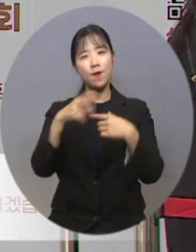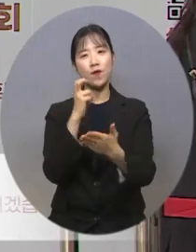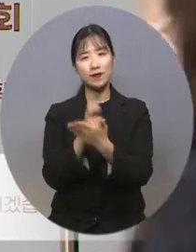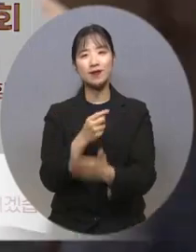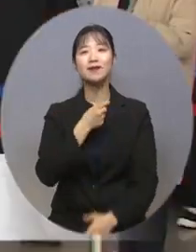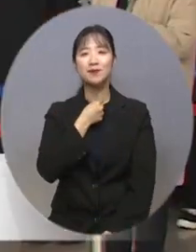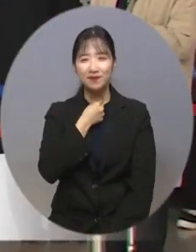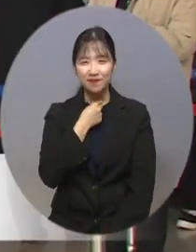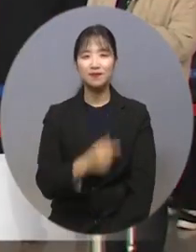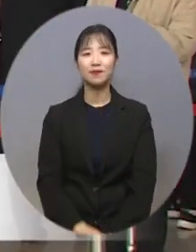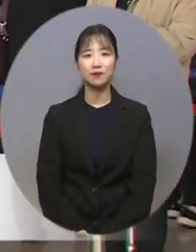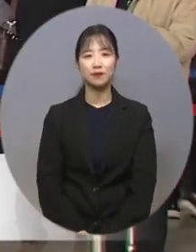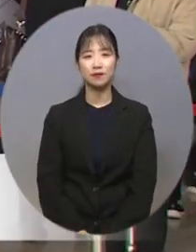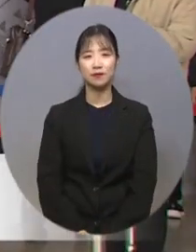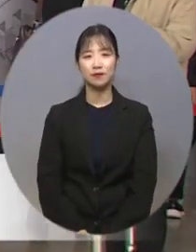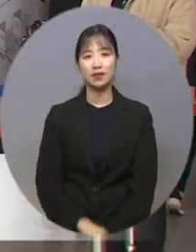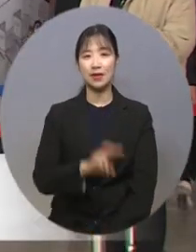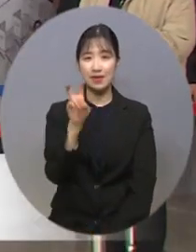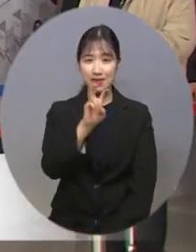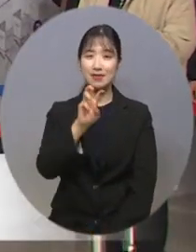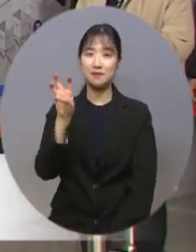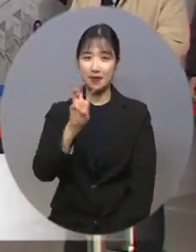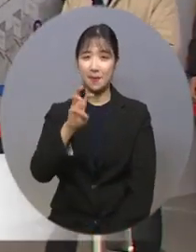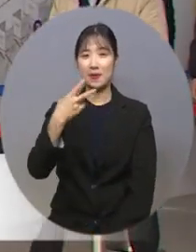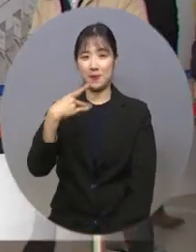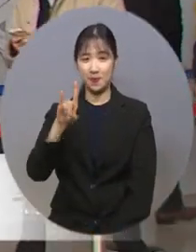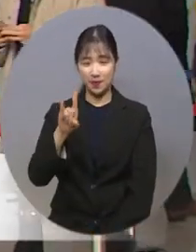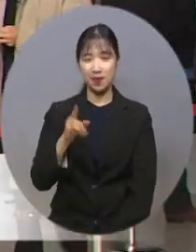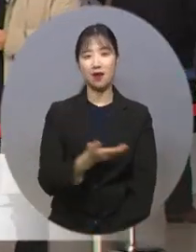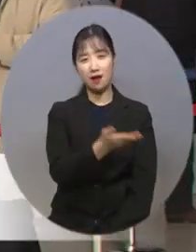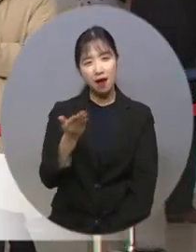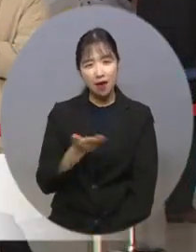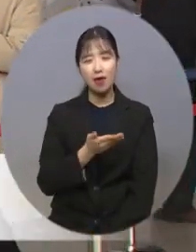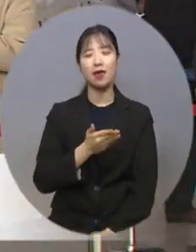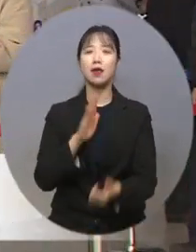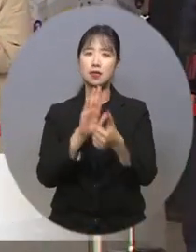좋겠습니다. 저희 2030 세대에 대한 약간